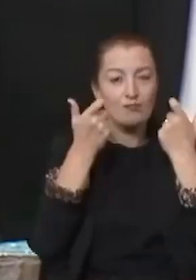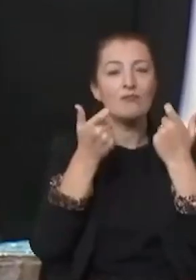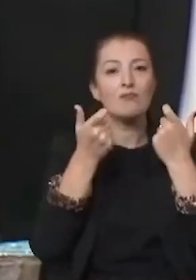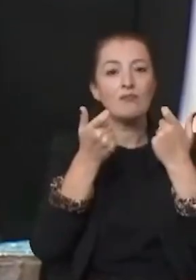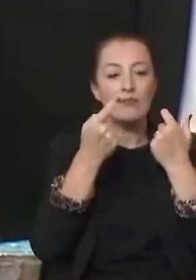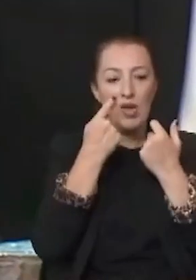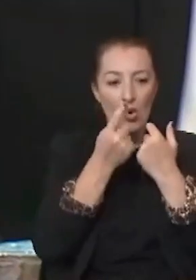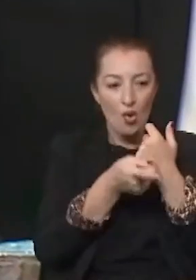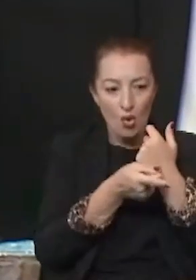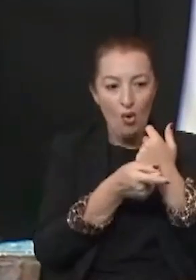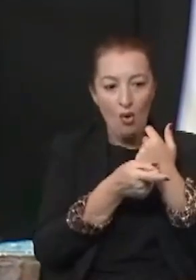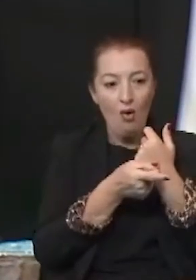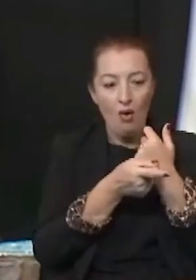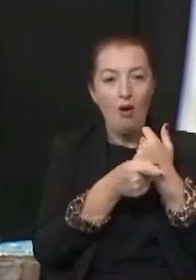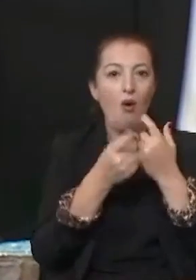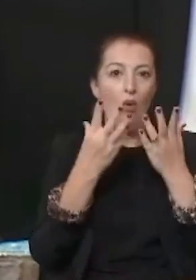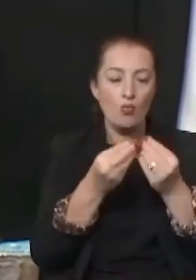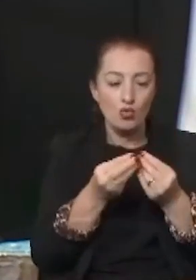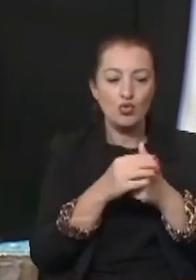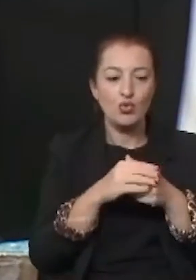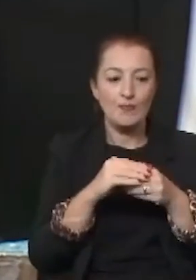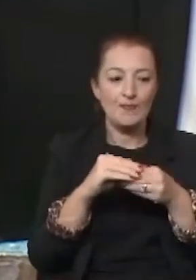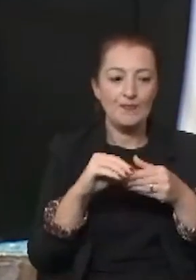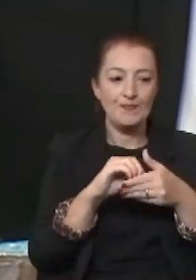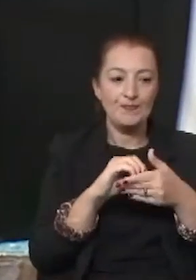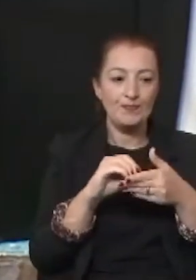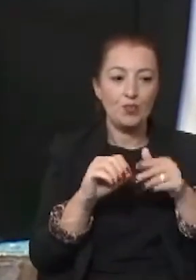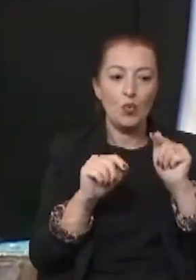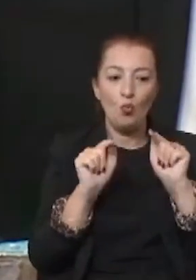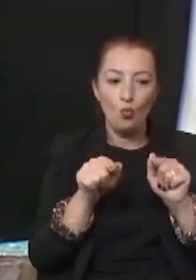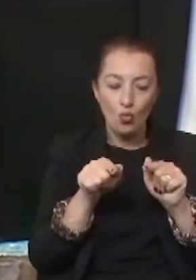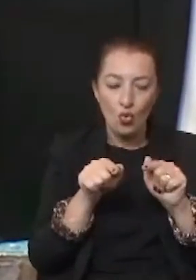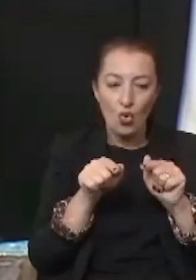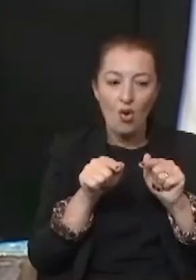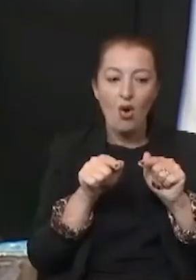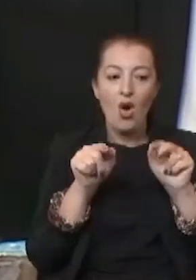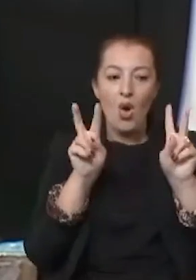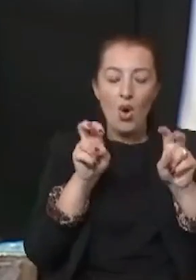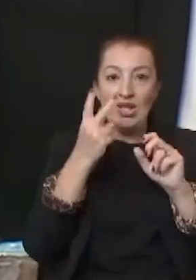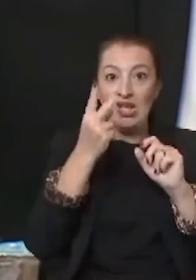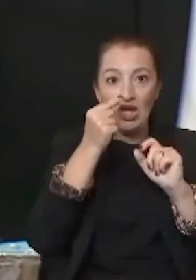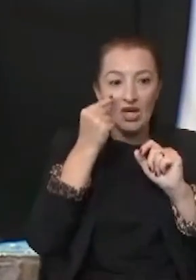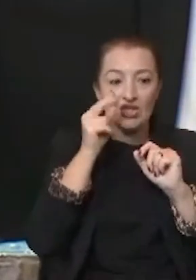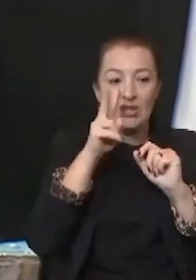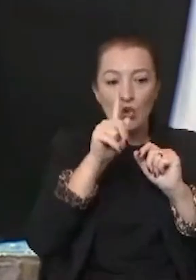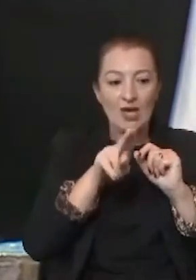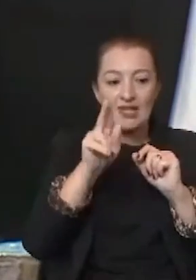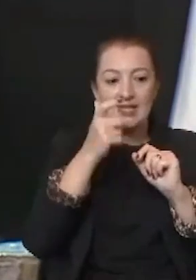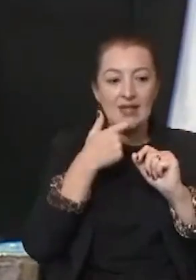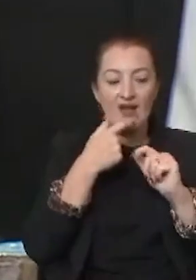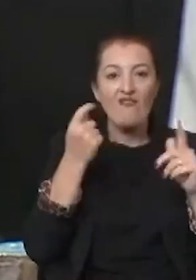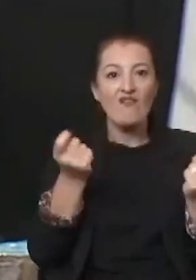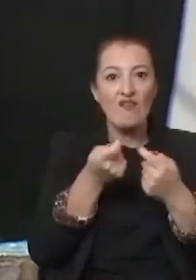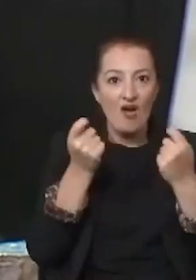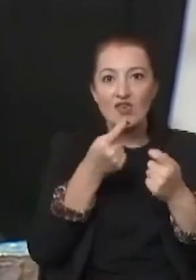bu ne yazık ki durumla karşı karşıya kalmışız. Bu bahse konu iki kişi 2017 yılından beri